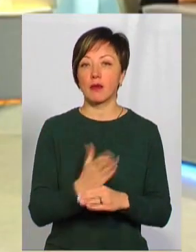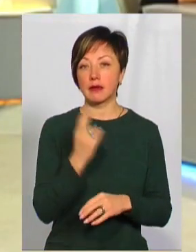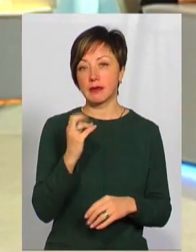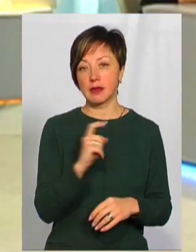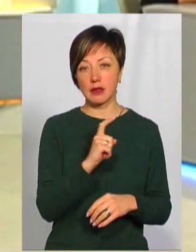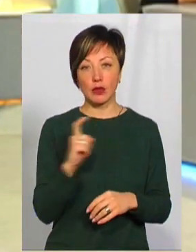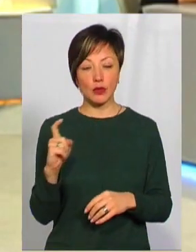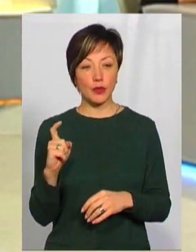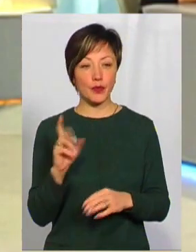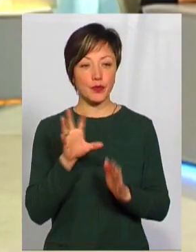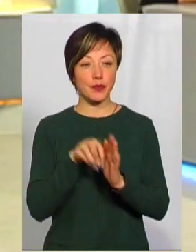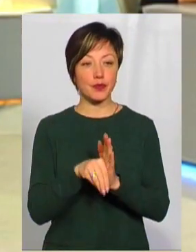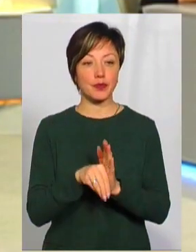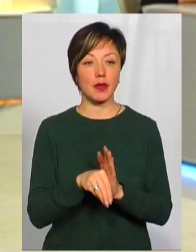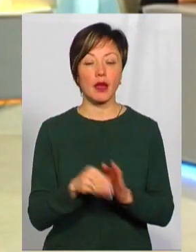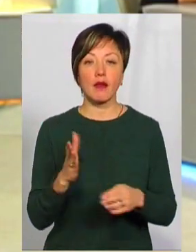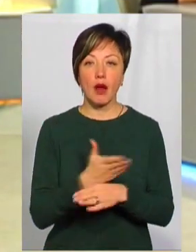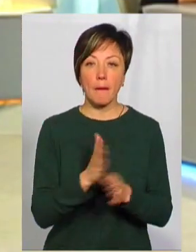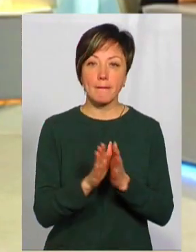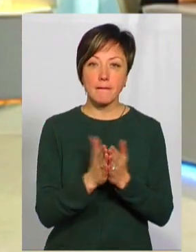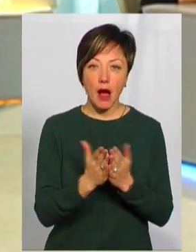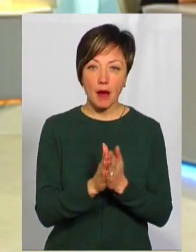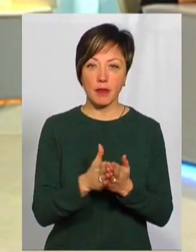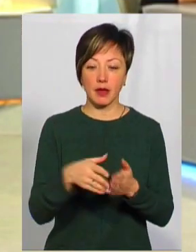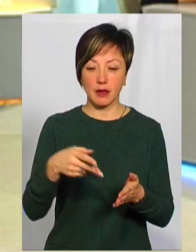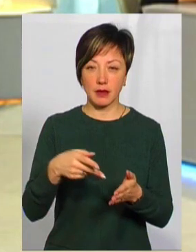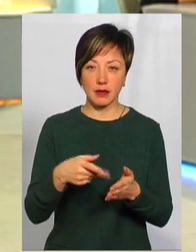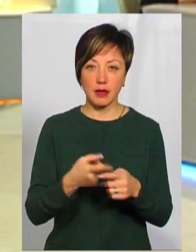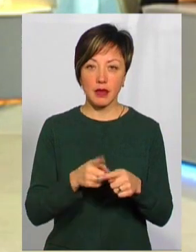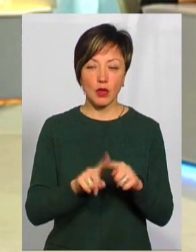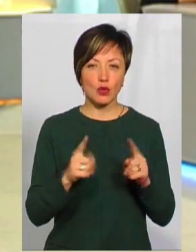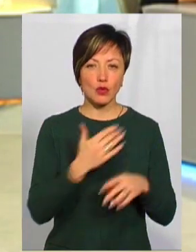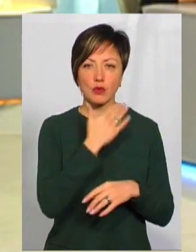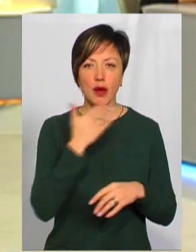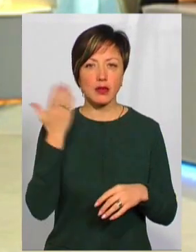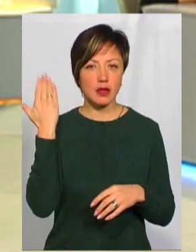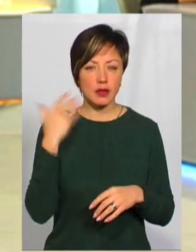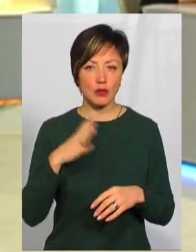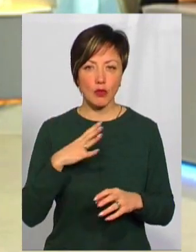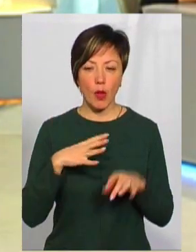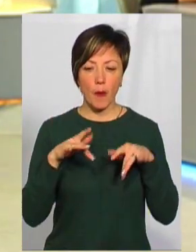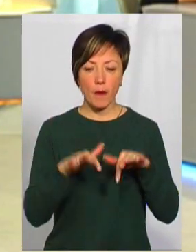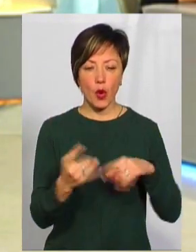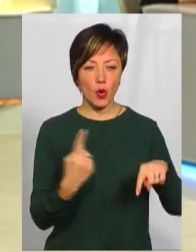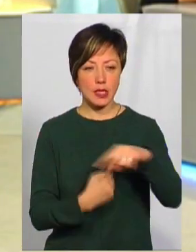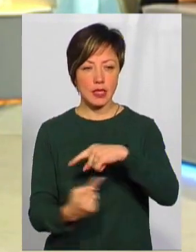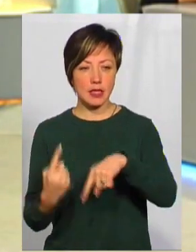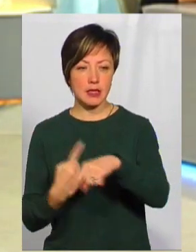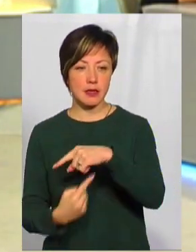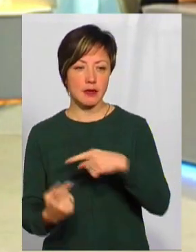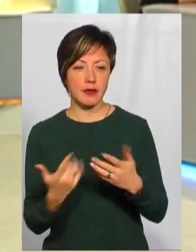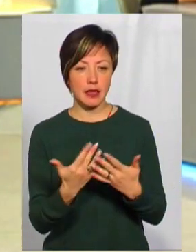цеху. Ми виготовляли папки, швидкошивачі. У нас дуже багато свого часу було процесів різних. Ми